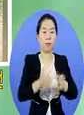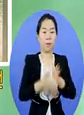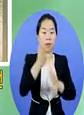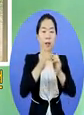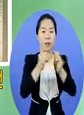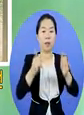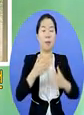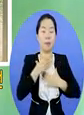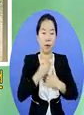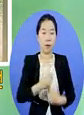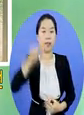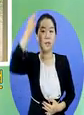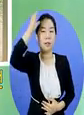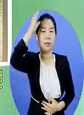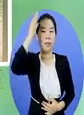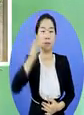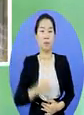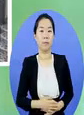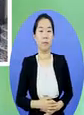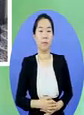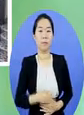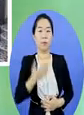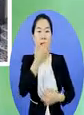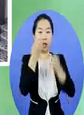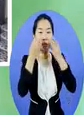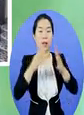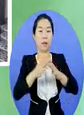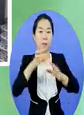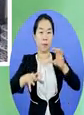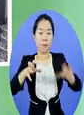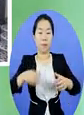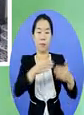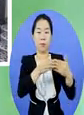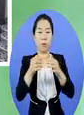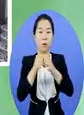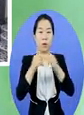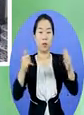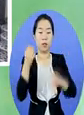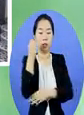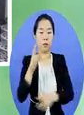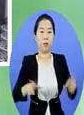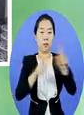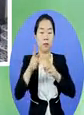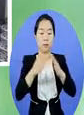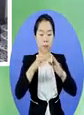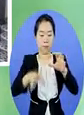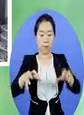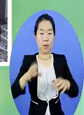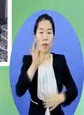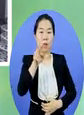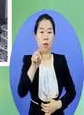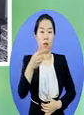시민의 편안한 휴식처가 되길 기대합니다. 새마을 지도자회는 지난달 30일 기초생활수급자 가구에